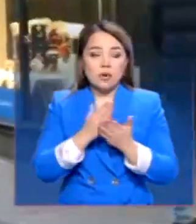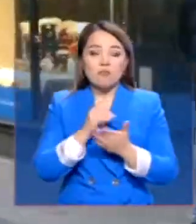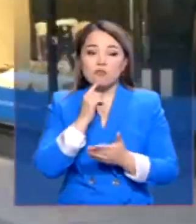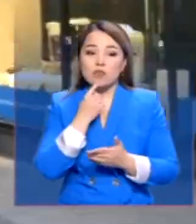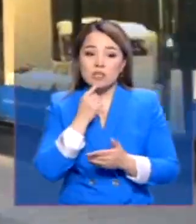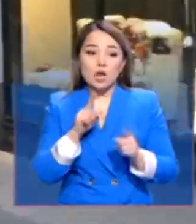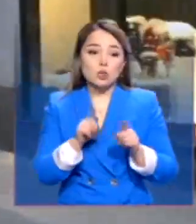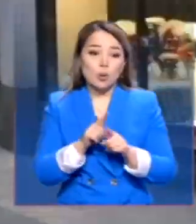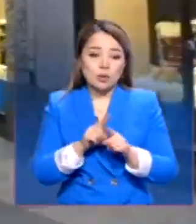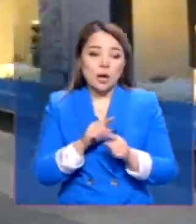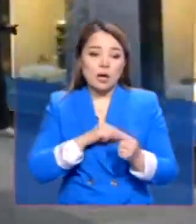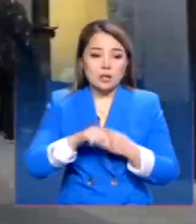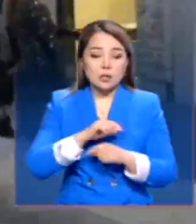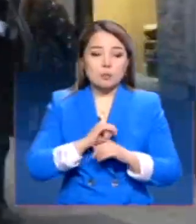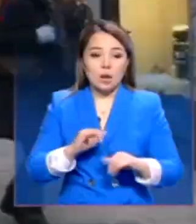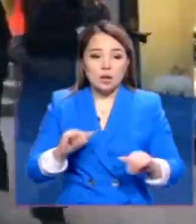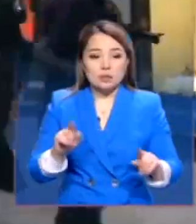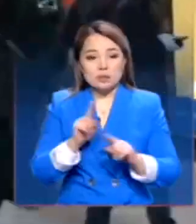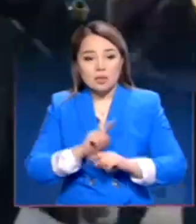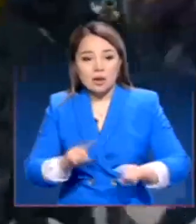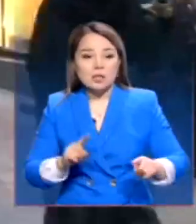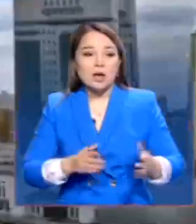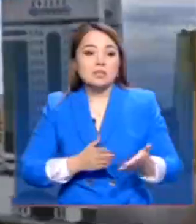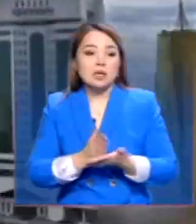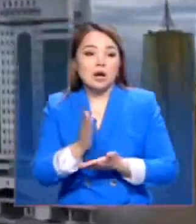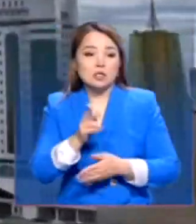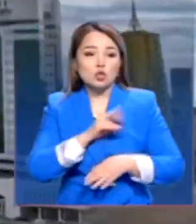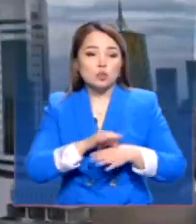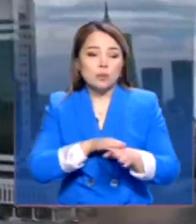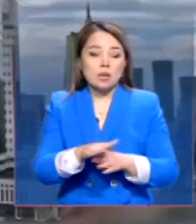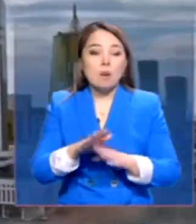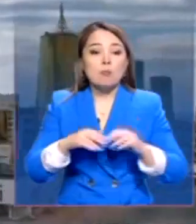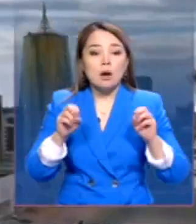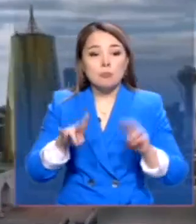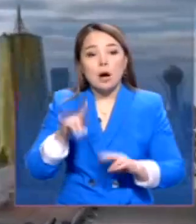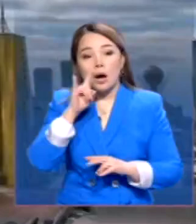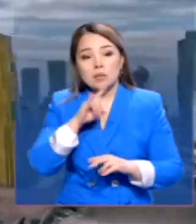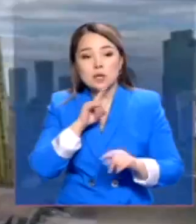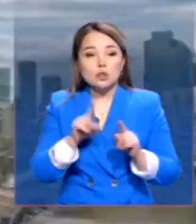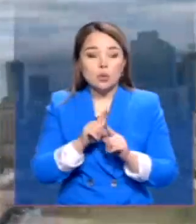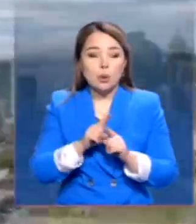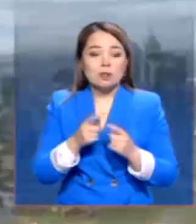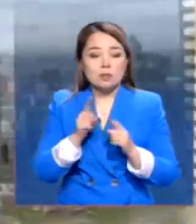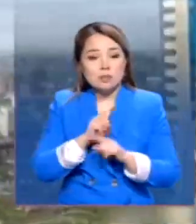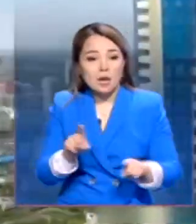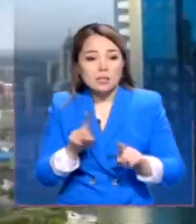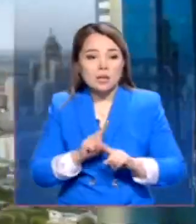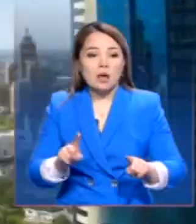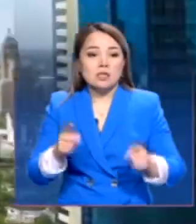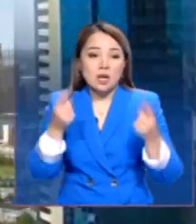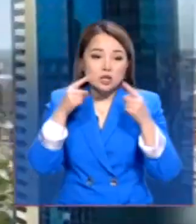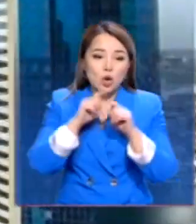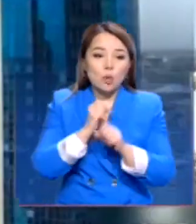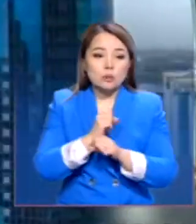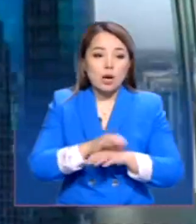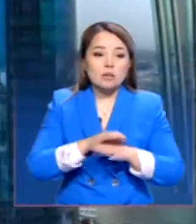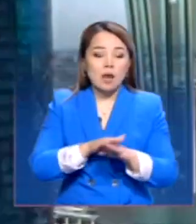Финляндияда креативті кәсіпкерлікті дамытудың стратегиясы жасалған. Сондықтан мамандар Қазақстанда да креативті индустрияны дамытуға арналған